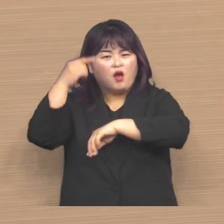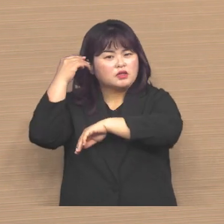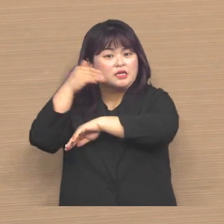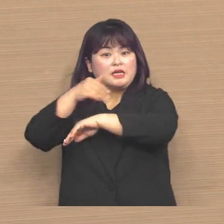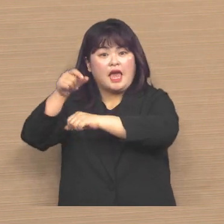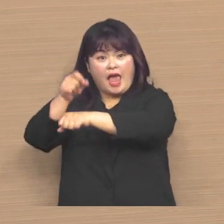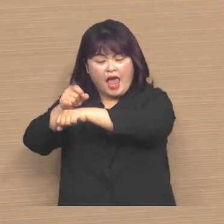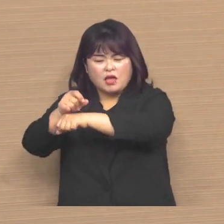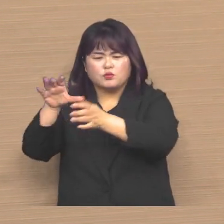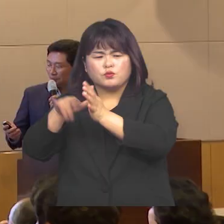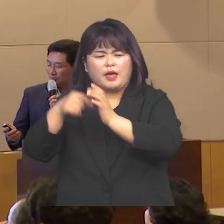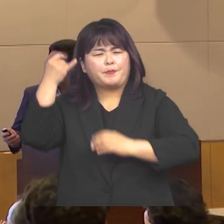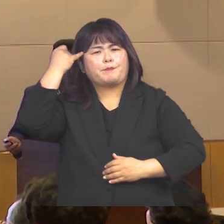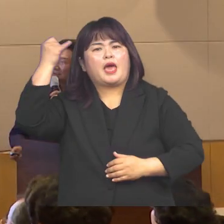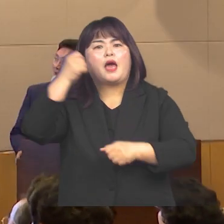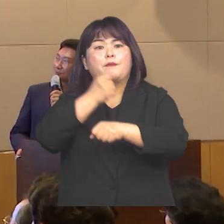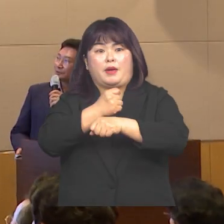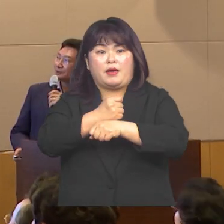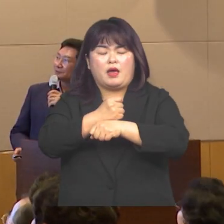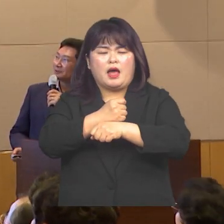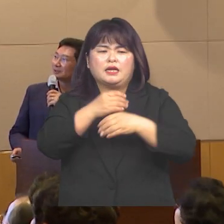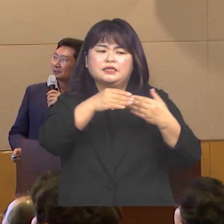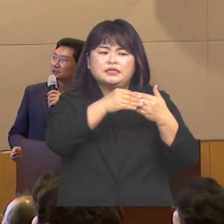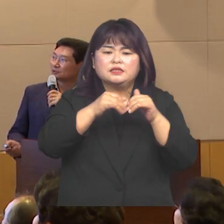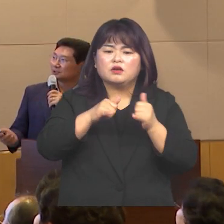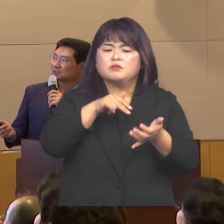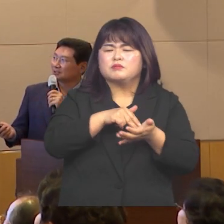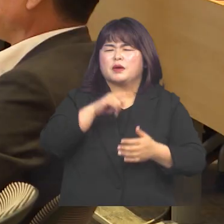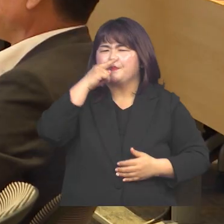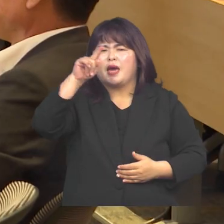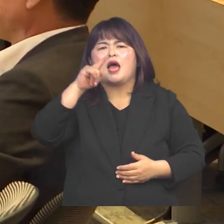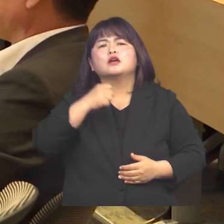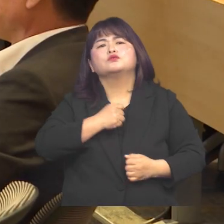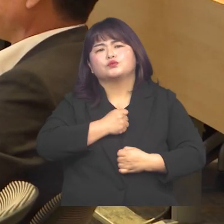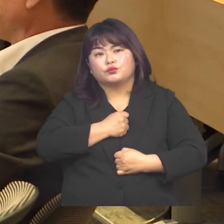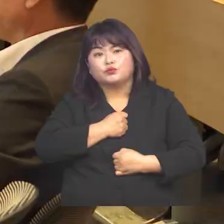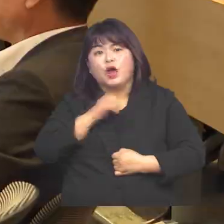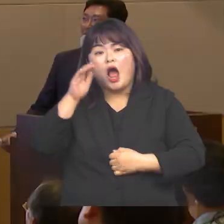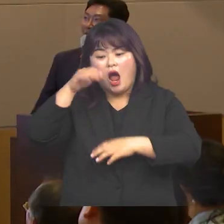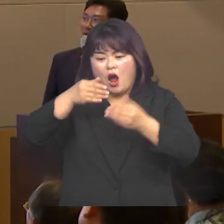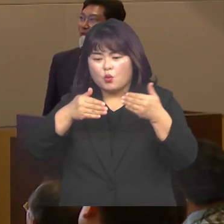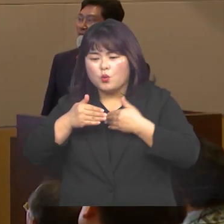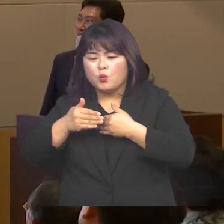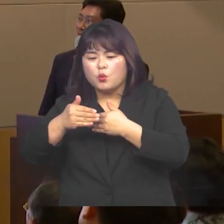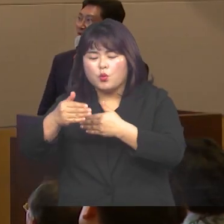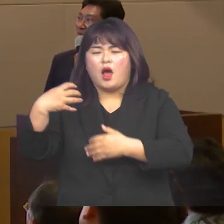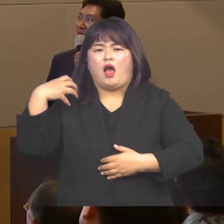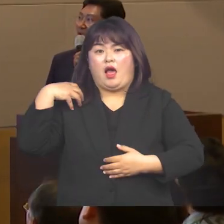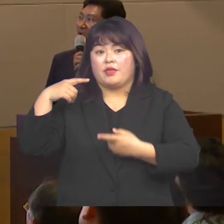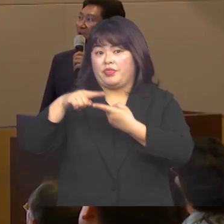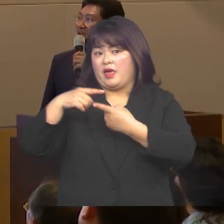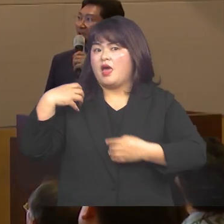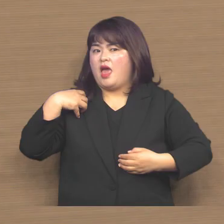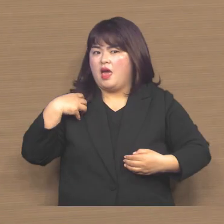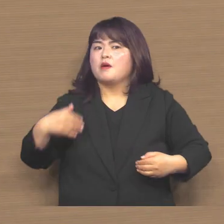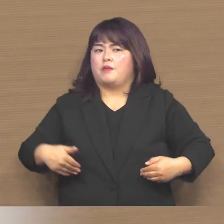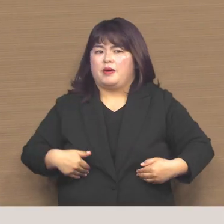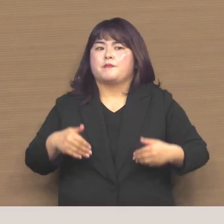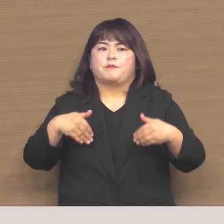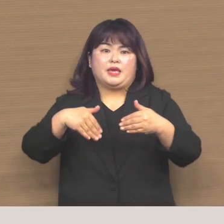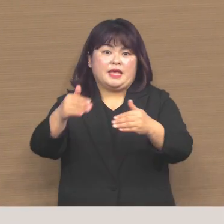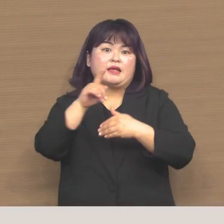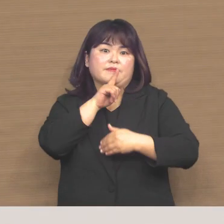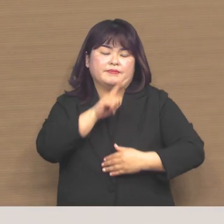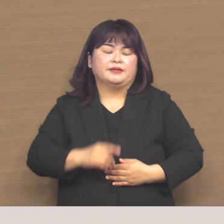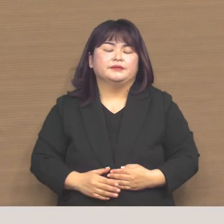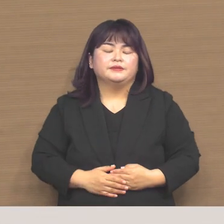상상력과 창의력이 필요하고 리더는 오만함을 경계하며 과정과 결과에 책임을 져야 한다고 말했습니다.